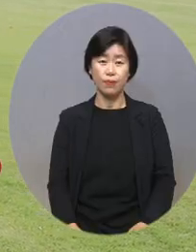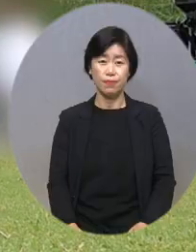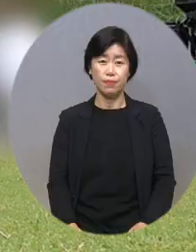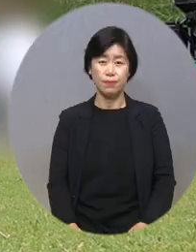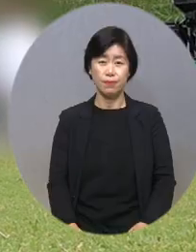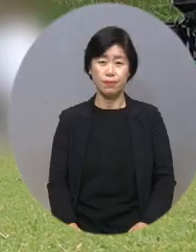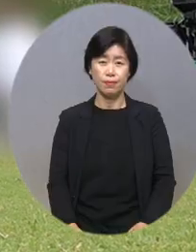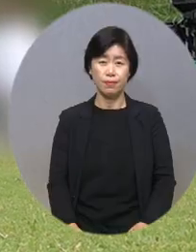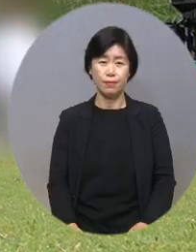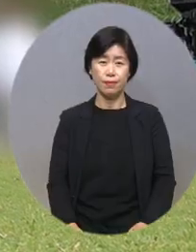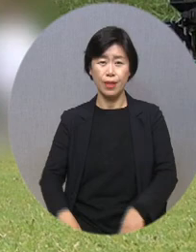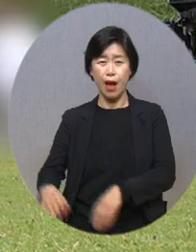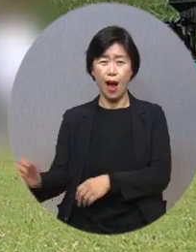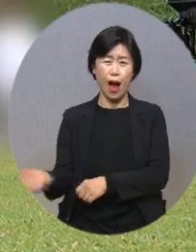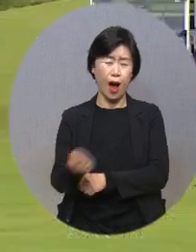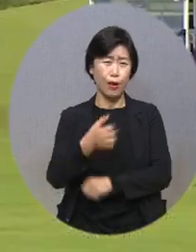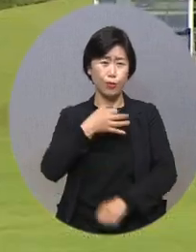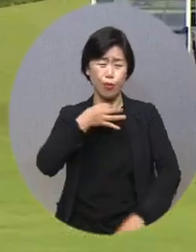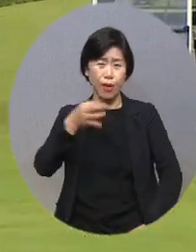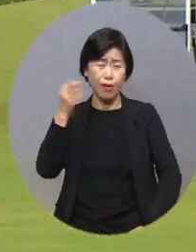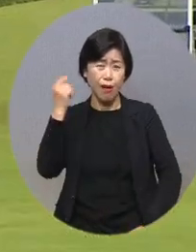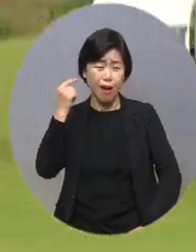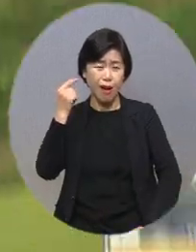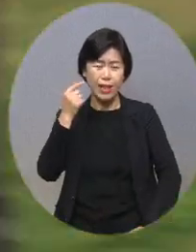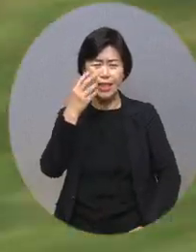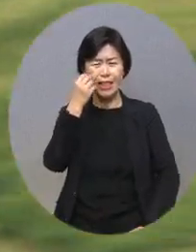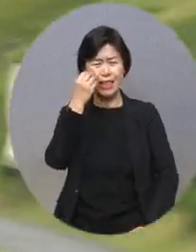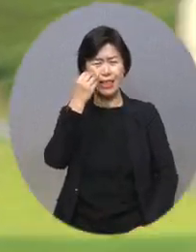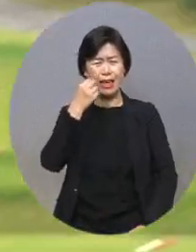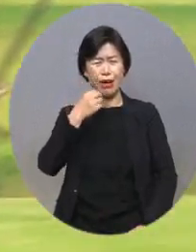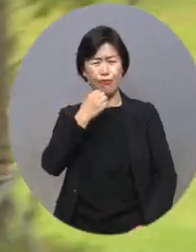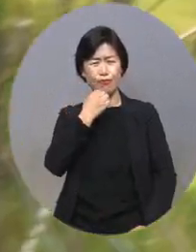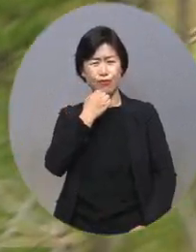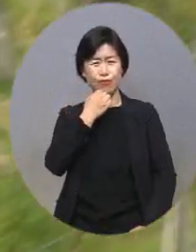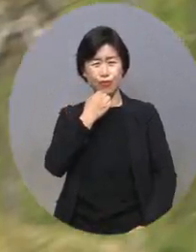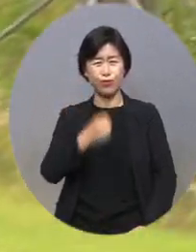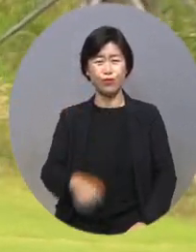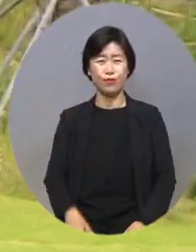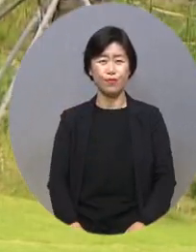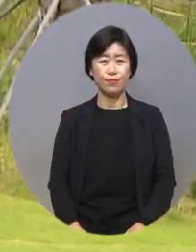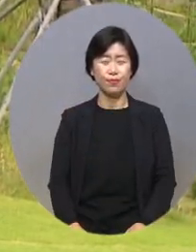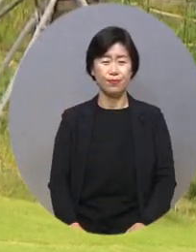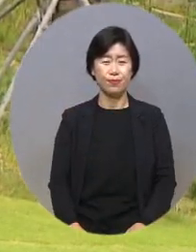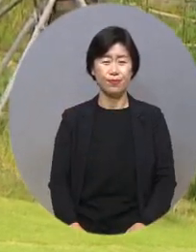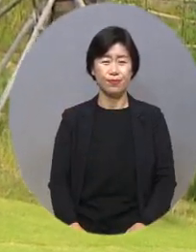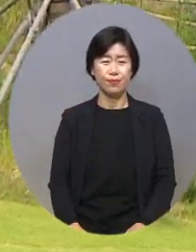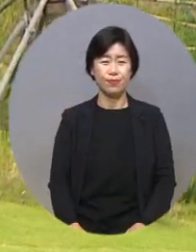아유! 아유! 아유!